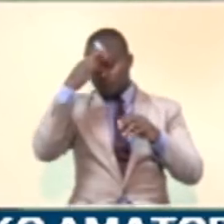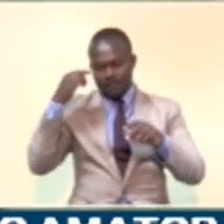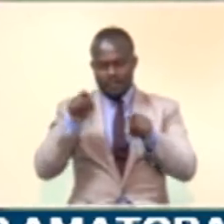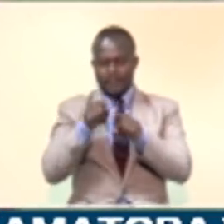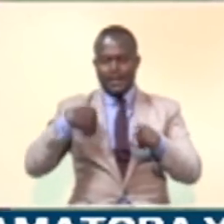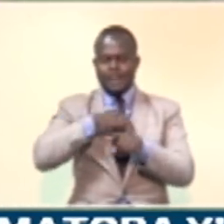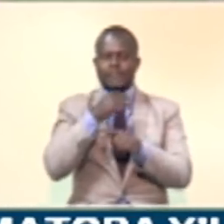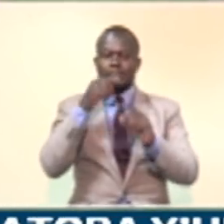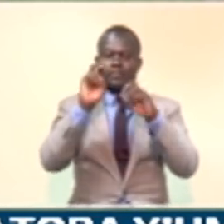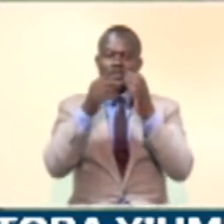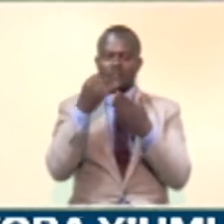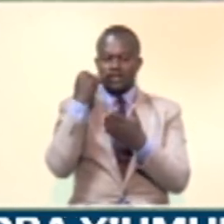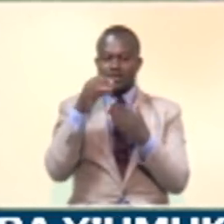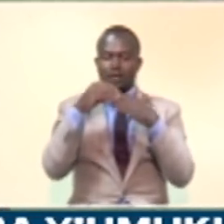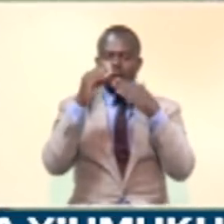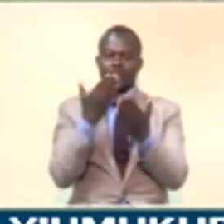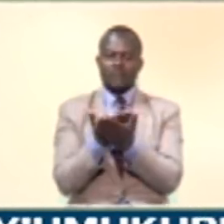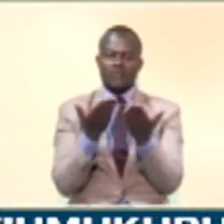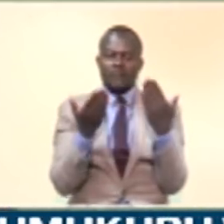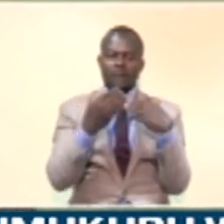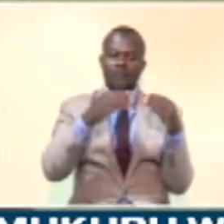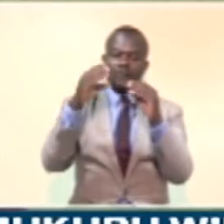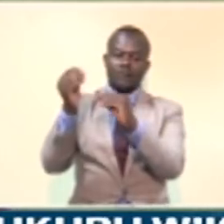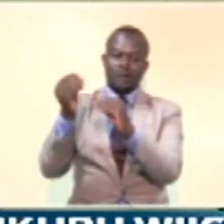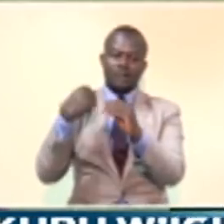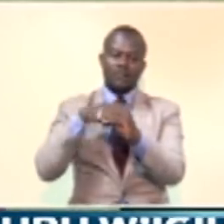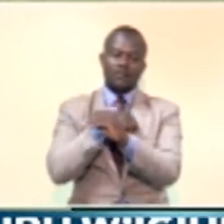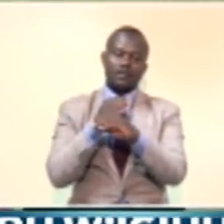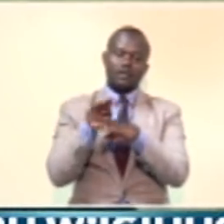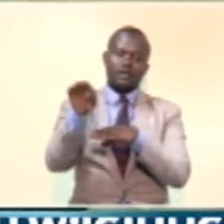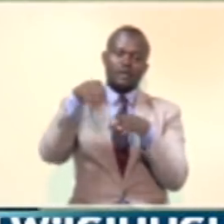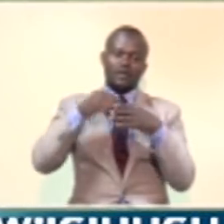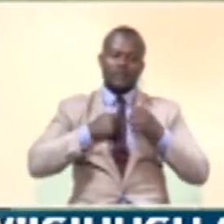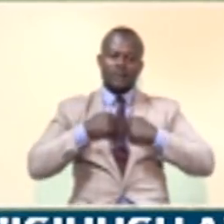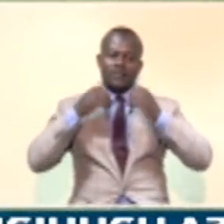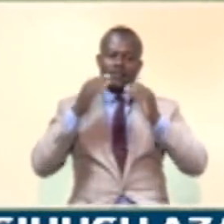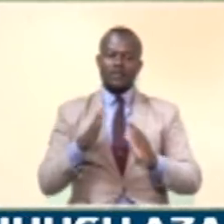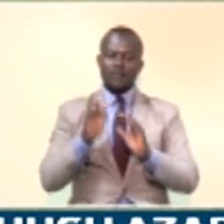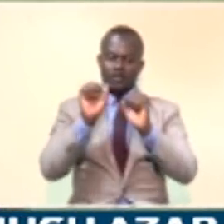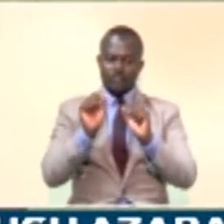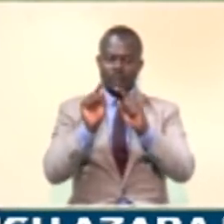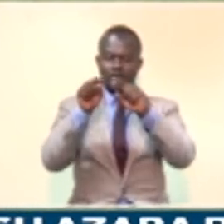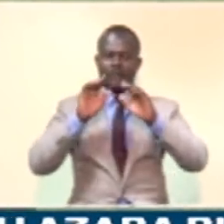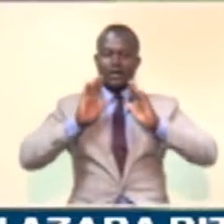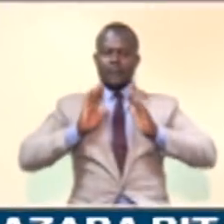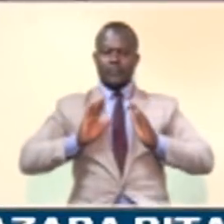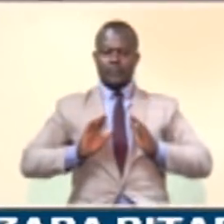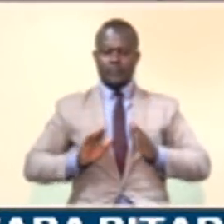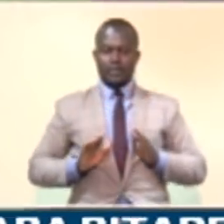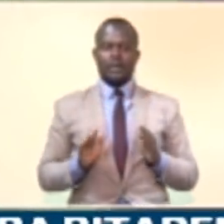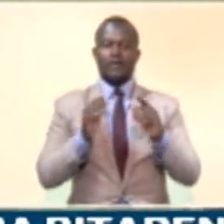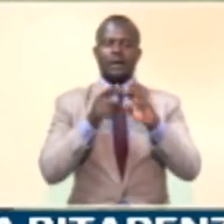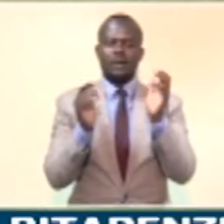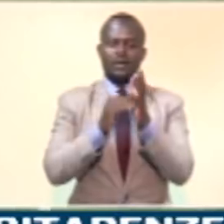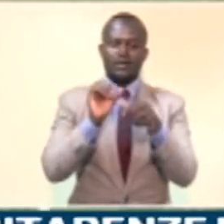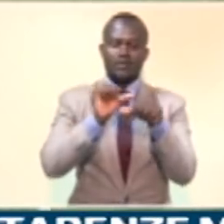nti ubwo umuyobozi adusabye kugenda reka ngenerekeze mu Rwanda niho nshobora kugenda ntekanye naho